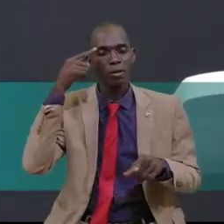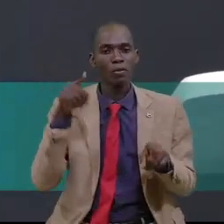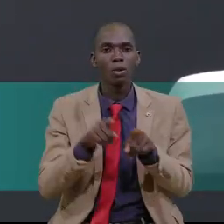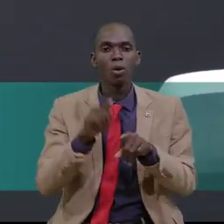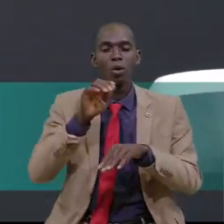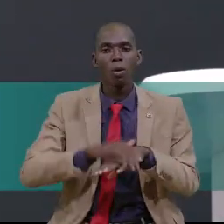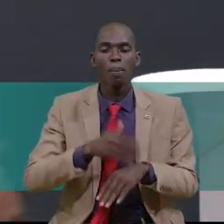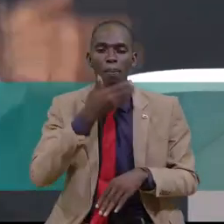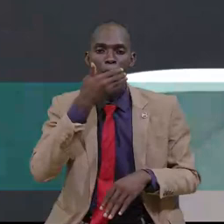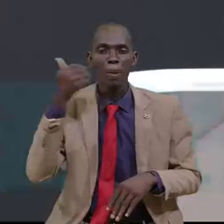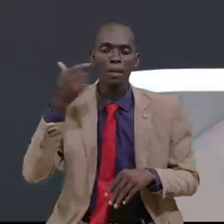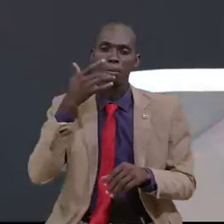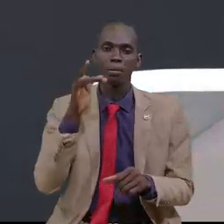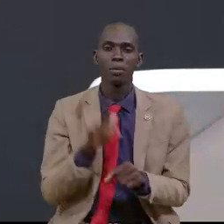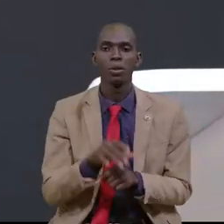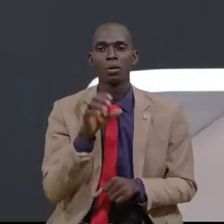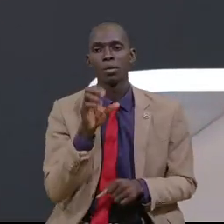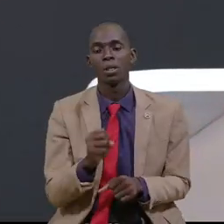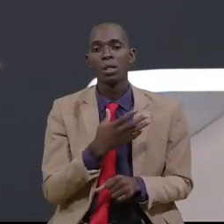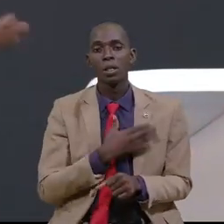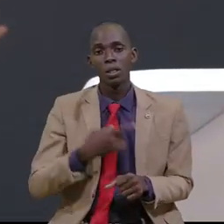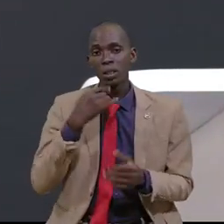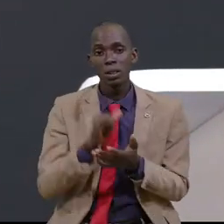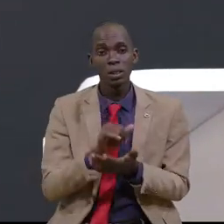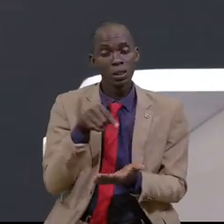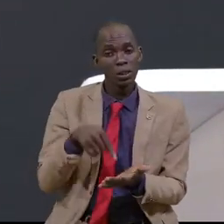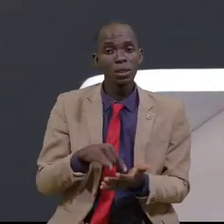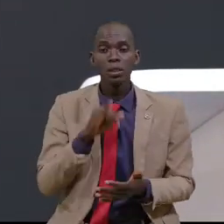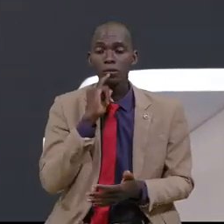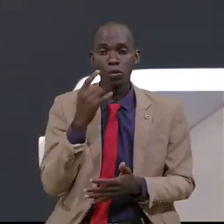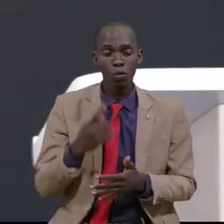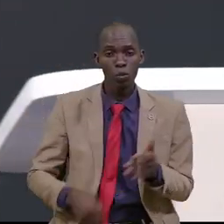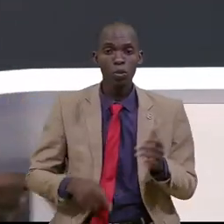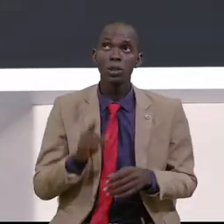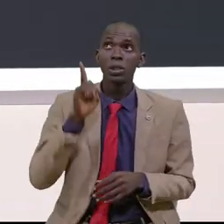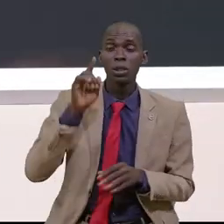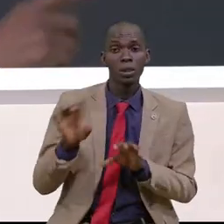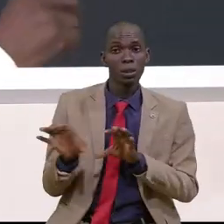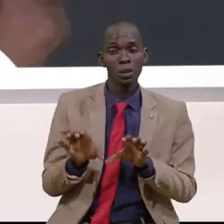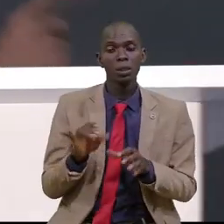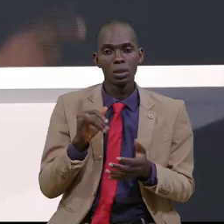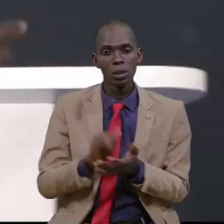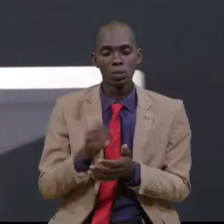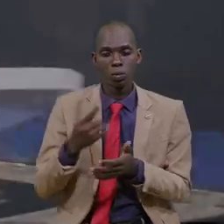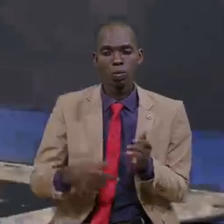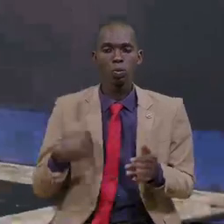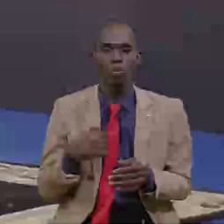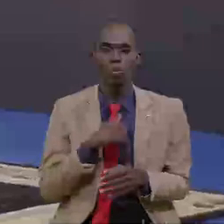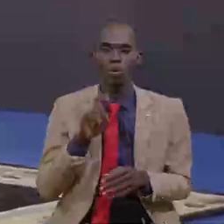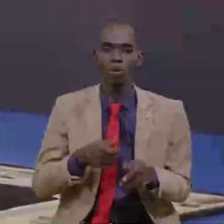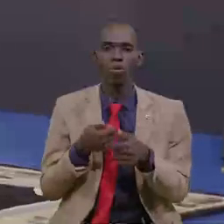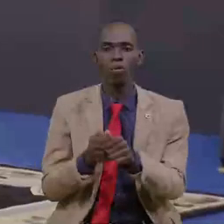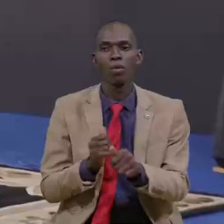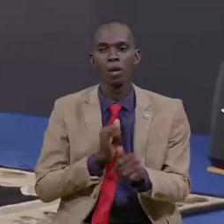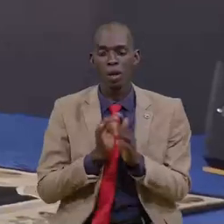de meilleures promesses. Et il dit, voici ce qu'il faut faire et voici ce qu'il faut suivre.